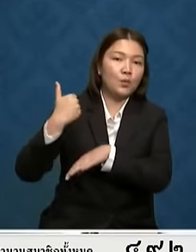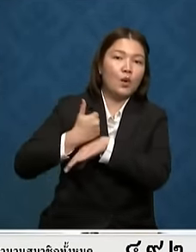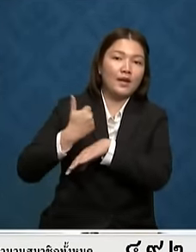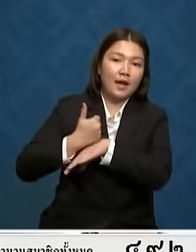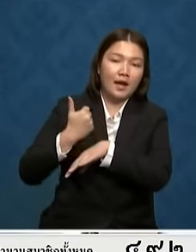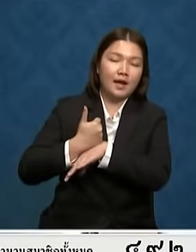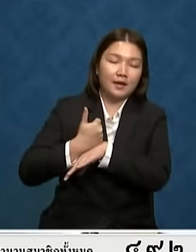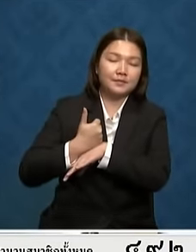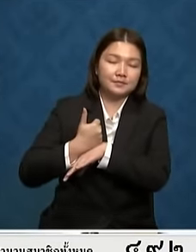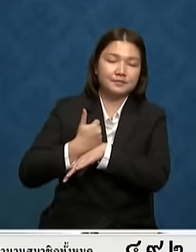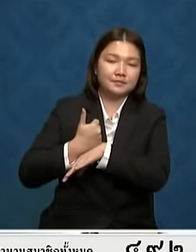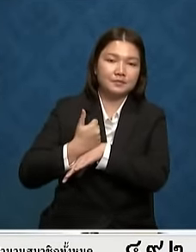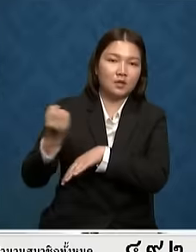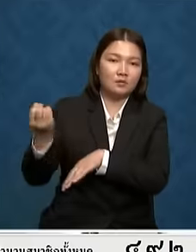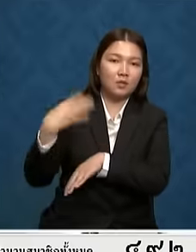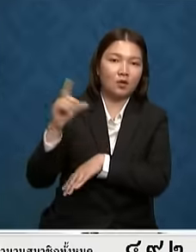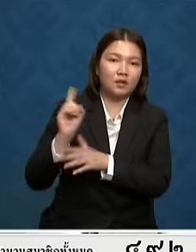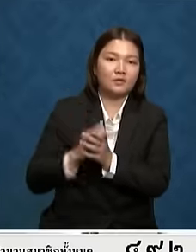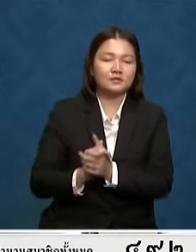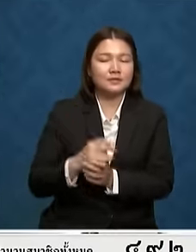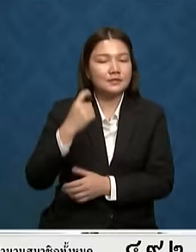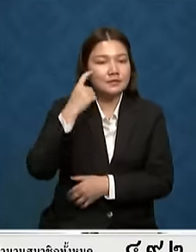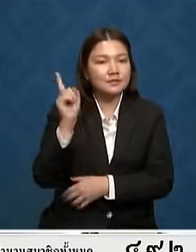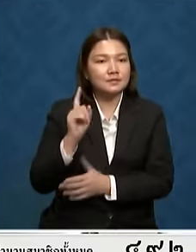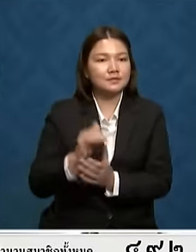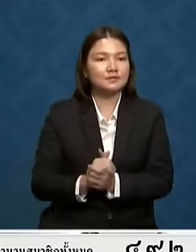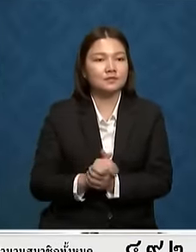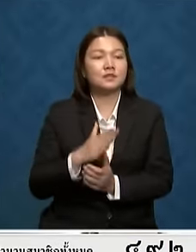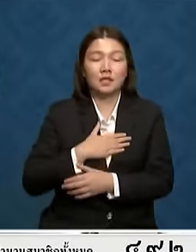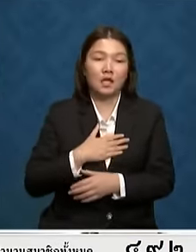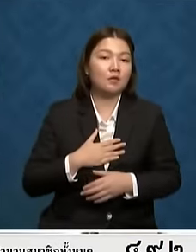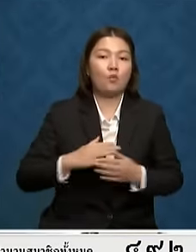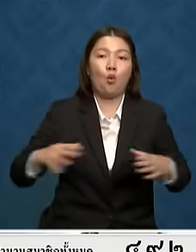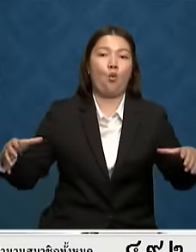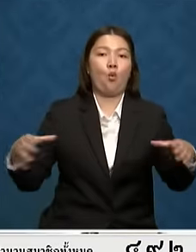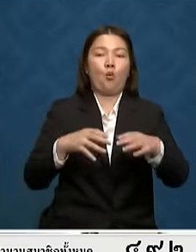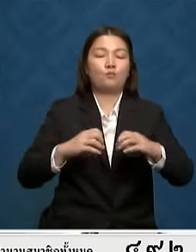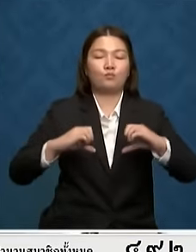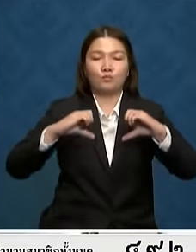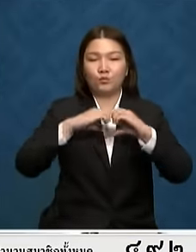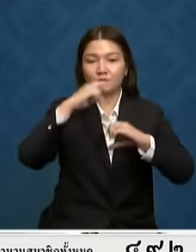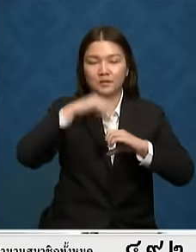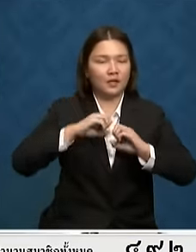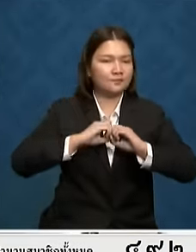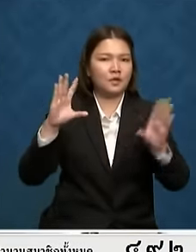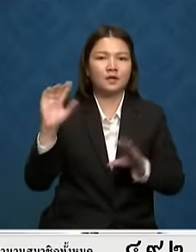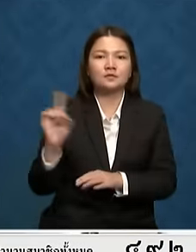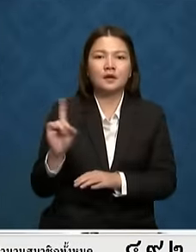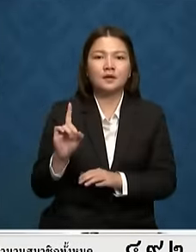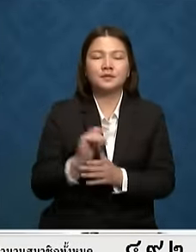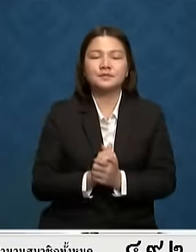พรรคท่านก็ได้ประกาศชัดเจนและคนภูมิใจไทยทุกคนก็ประกาศชัดเจนครับ